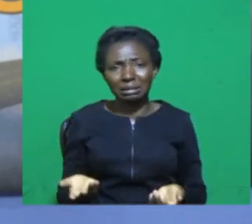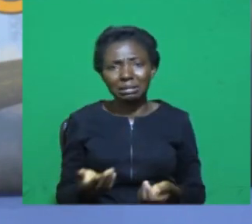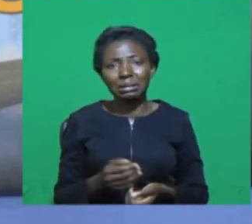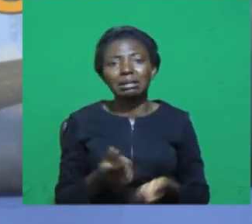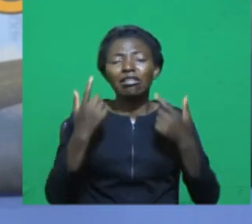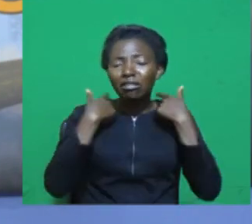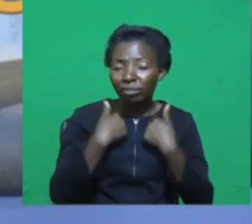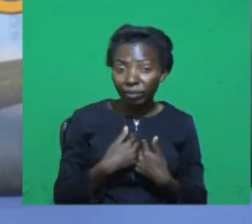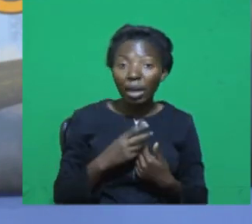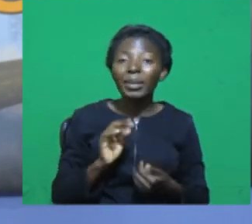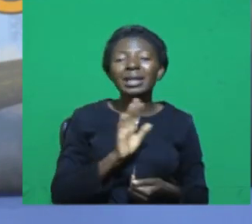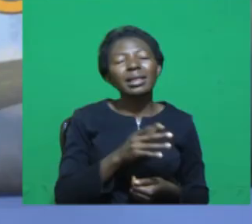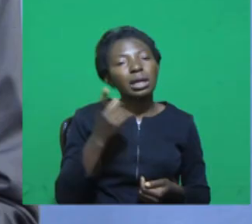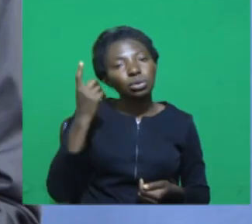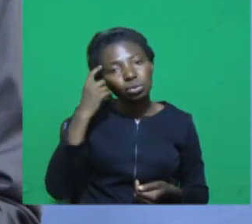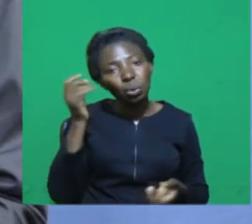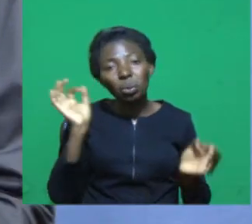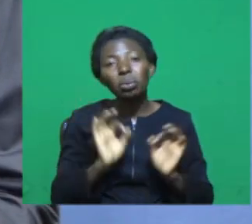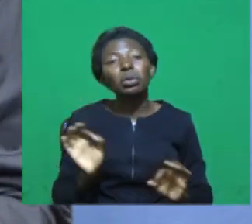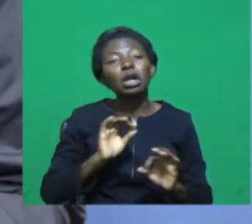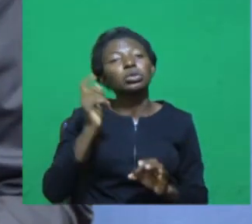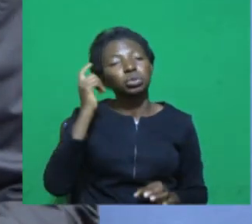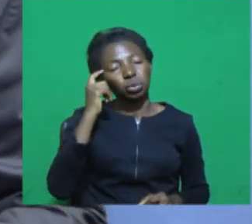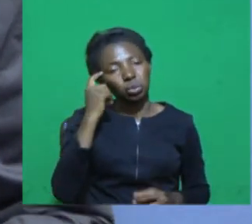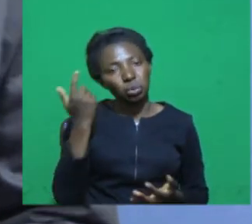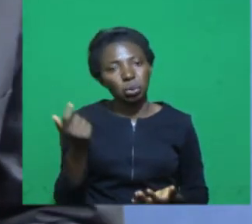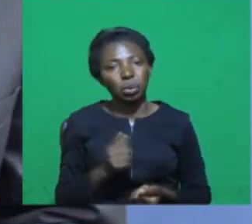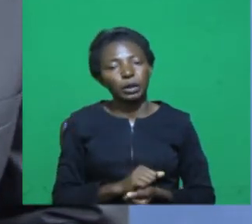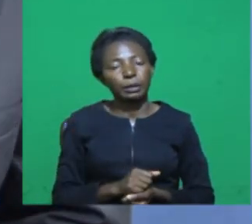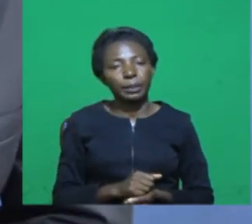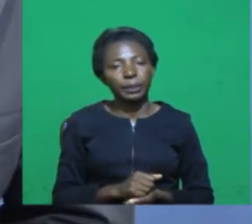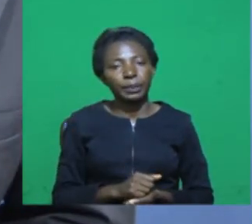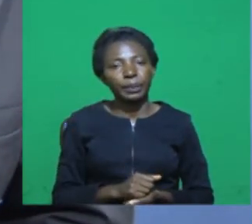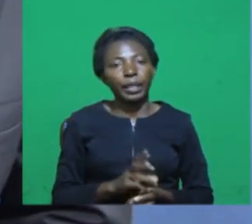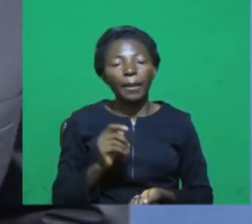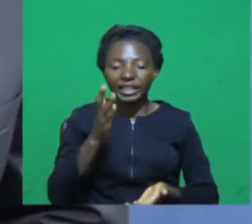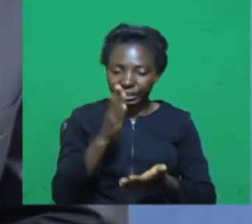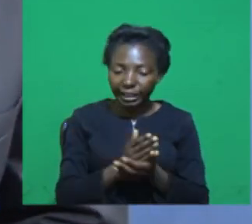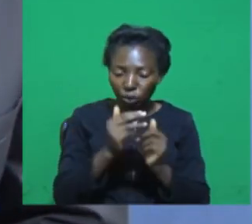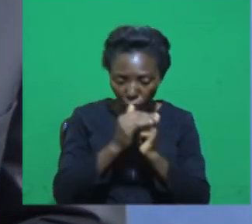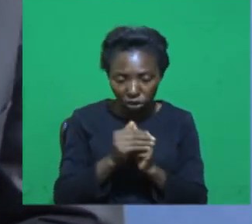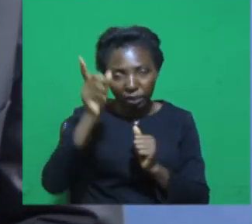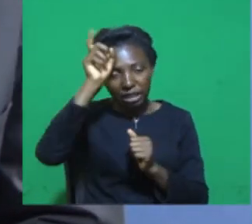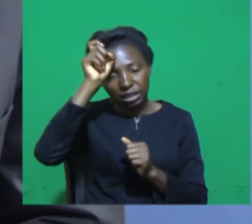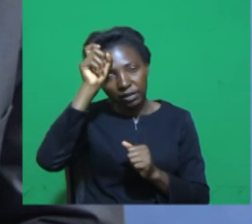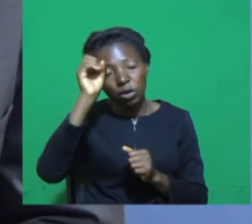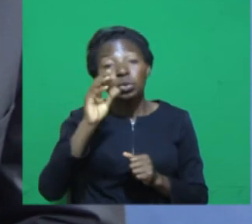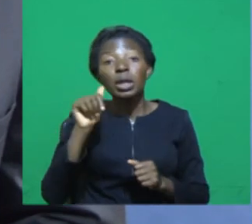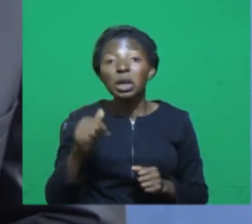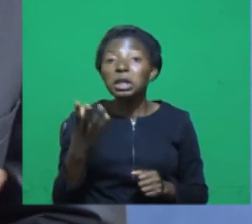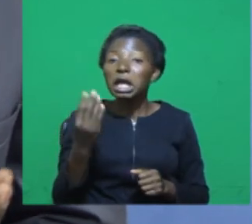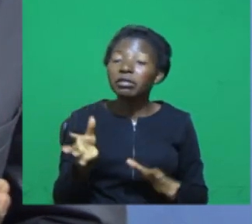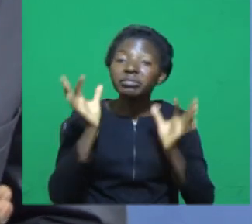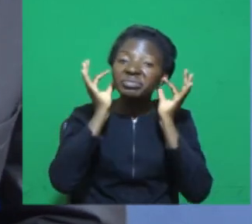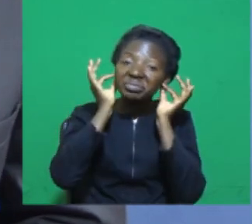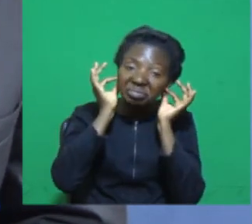vamwe kungoita vokaruka vakutomuzvinamato zvezvimwari zvimukusaziva. Saka apa pari kunzi mhete dzaive munzeve,